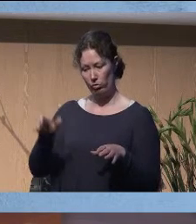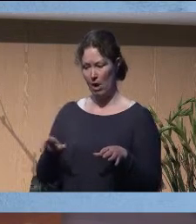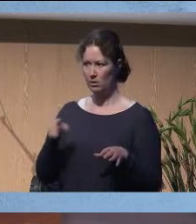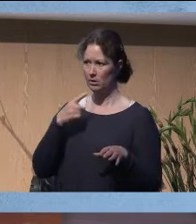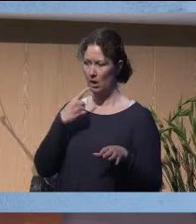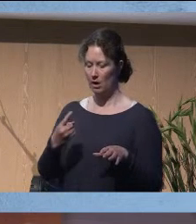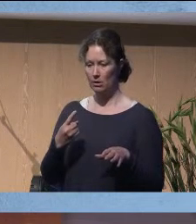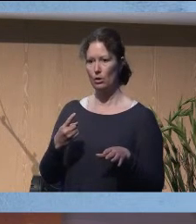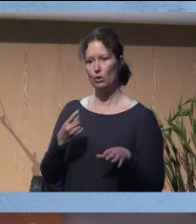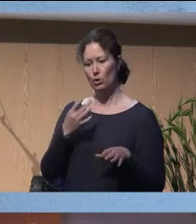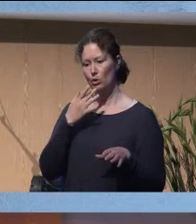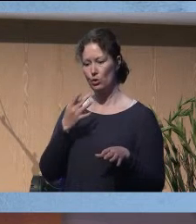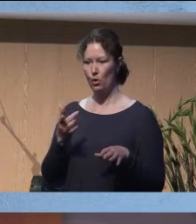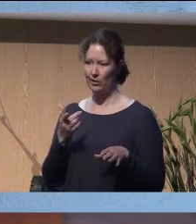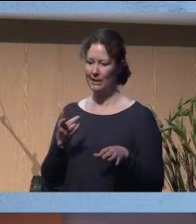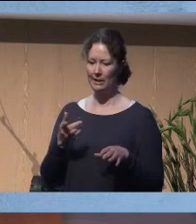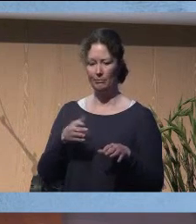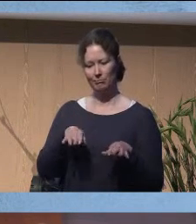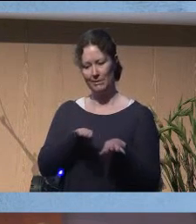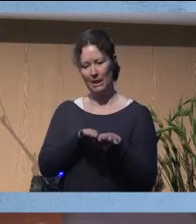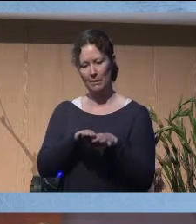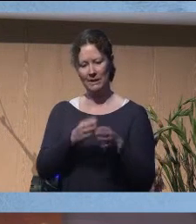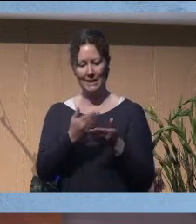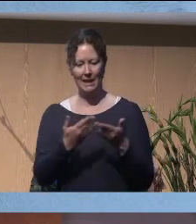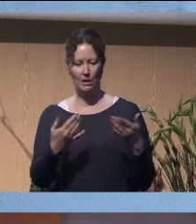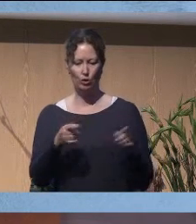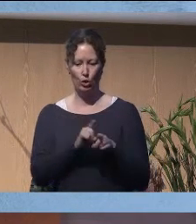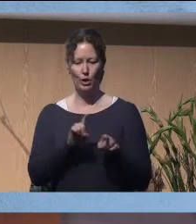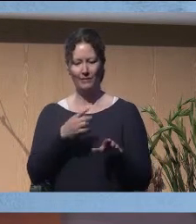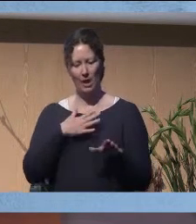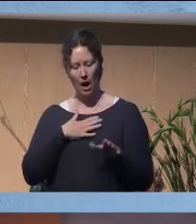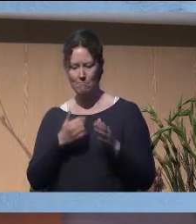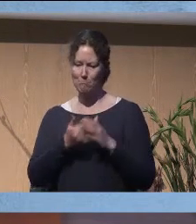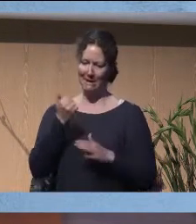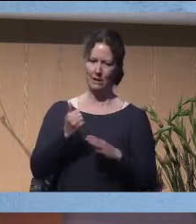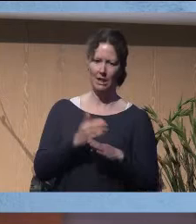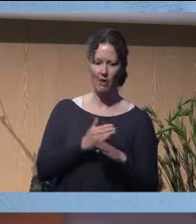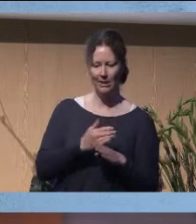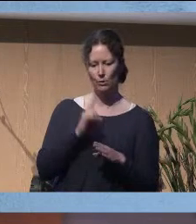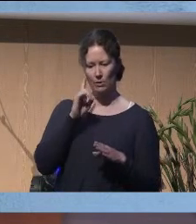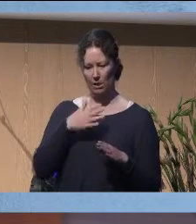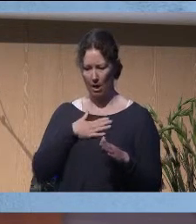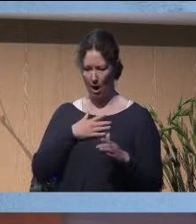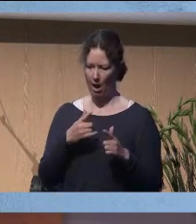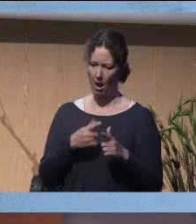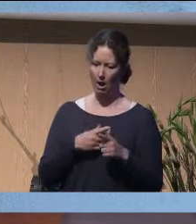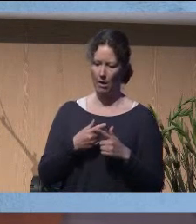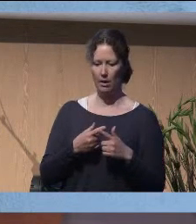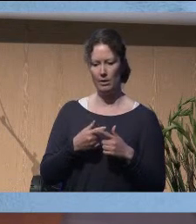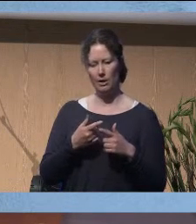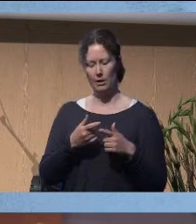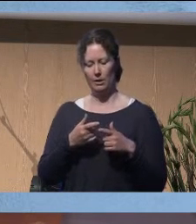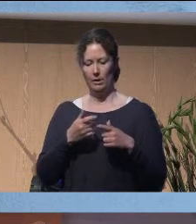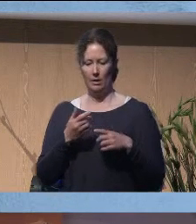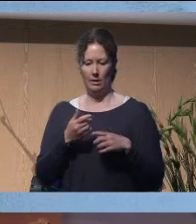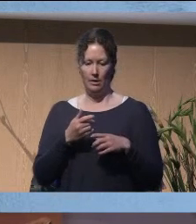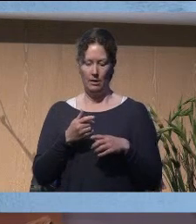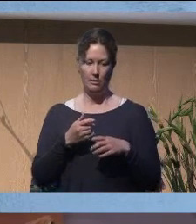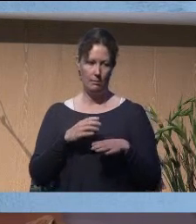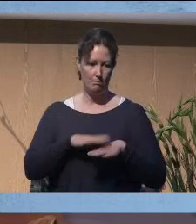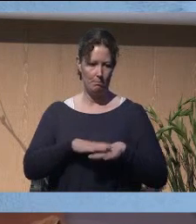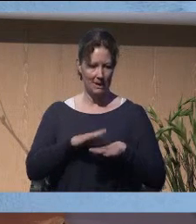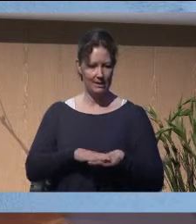at når vi innretter tjenestene våre sånn at vi har den beste kvaliteten vi kan ha, evidensbasert,